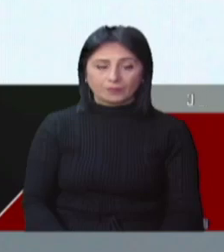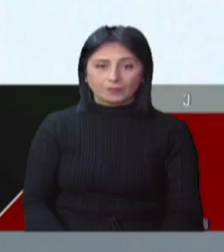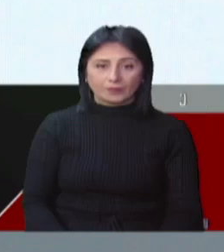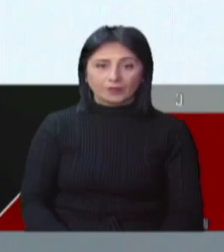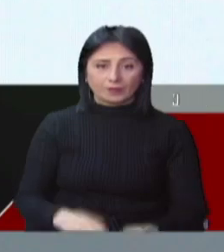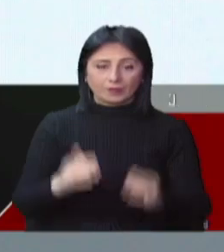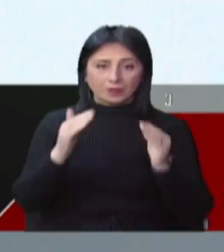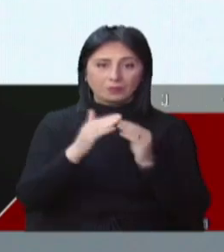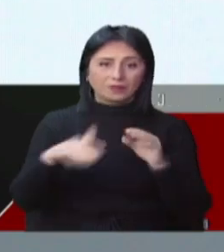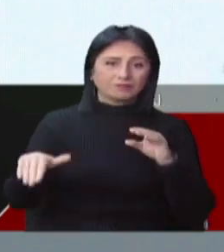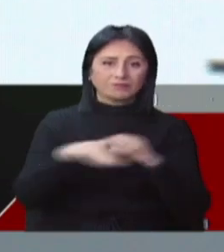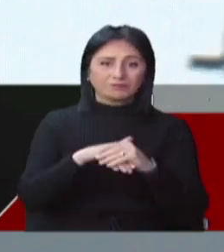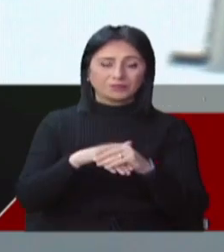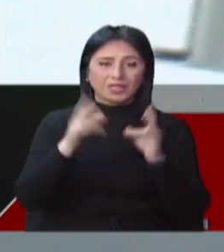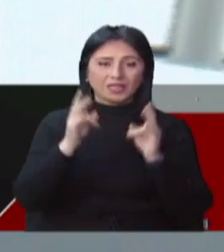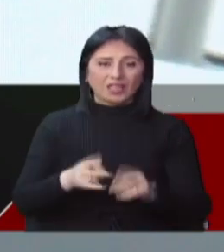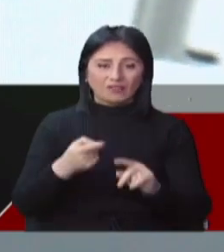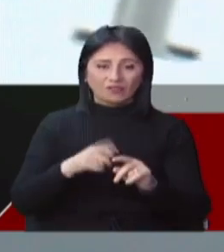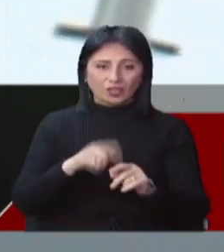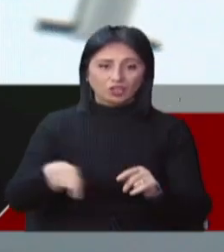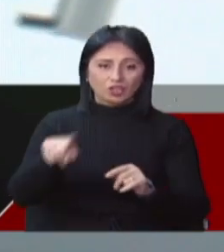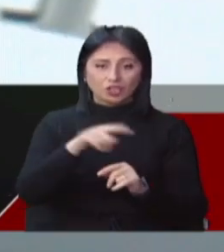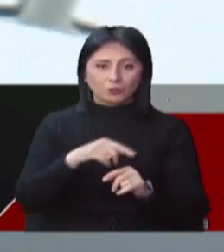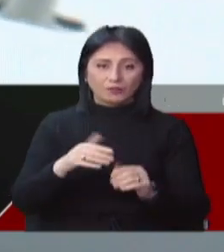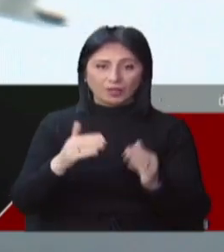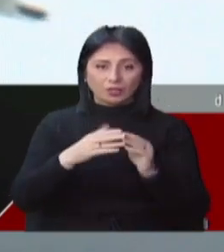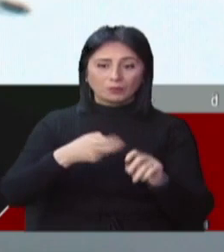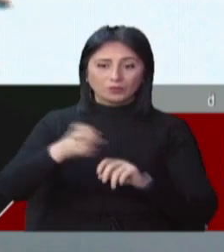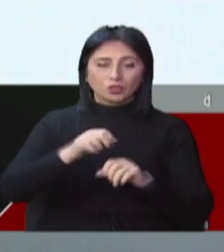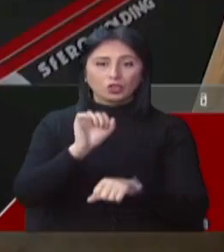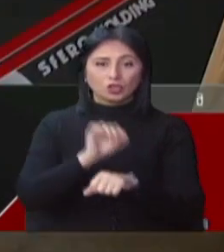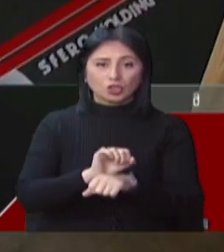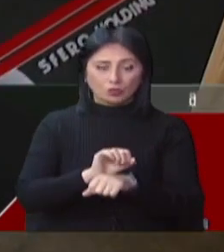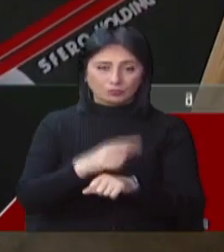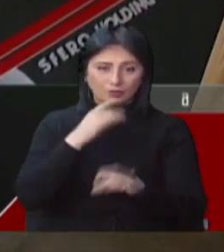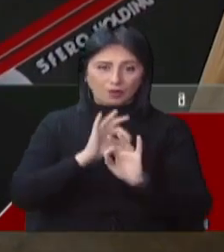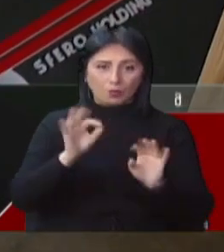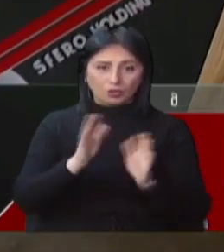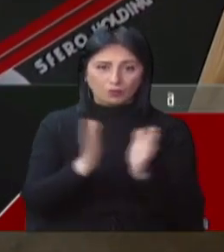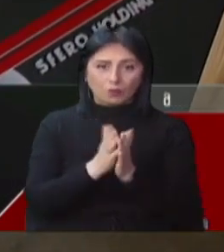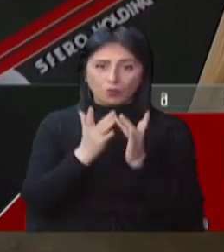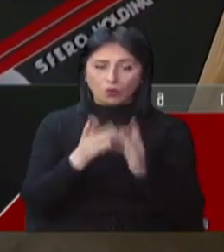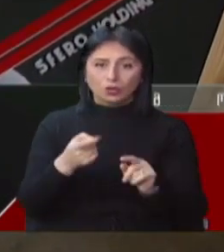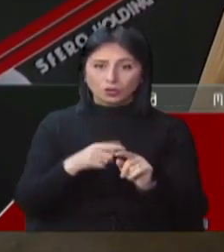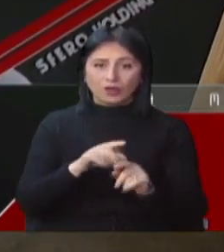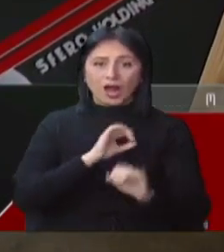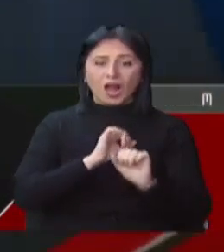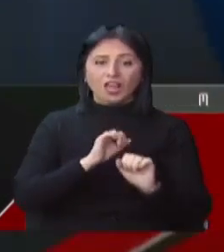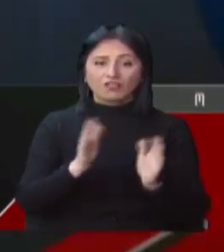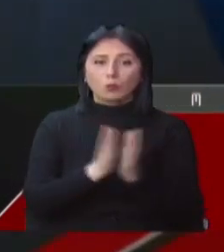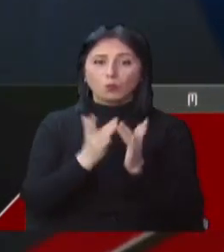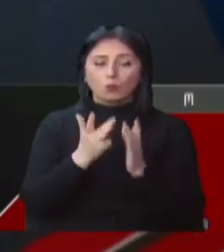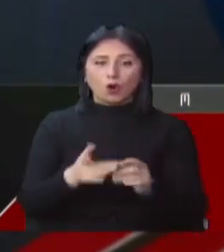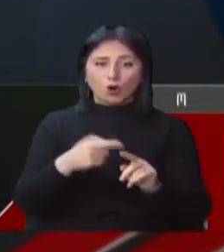Ipotekita da mevakhsheebisgan dazerebulta gaertianeba kveqnis mashtabit gamosakhlebebis shecherebas da moratoriumis gamotsxvadebas moitqos. Advokatebis